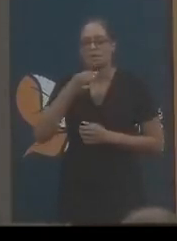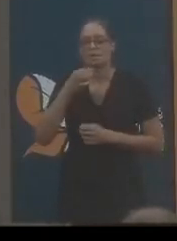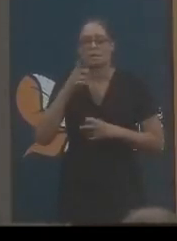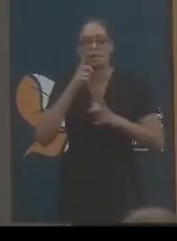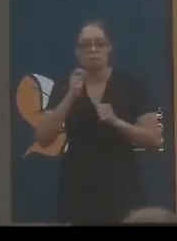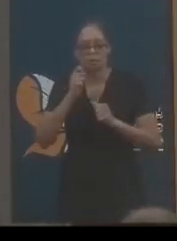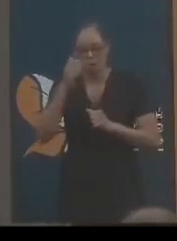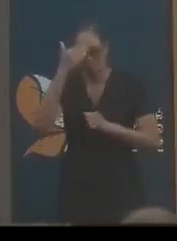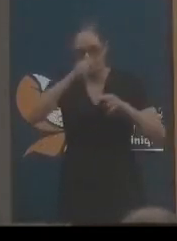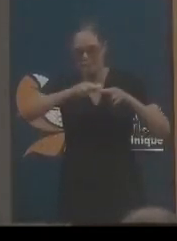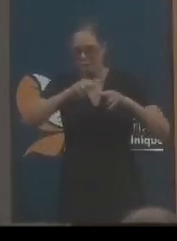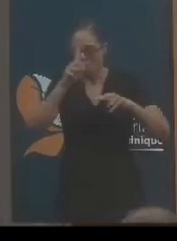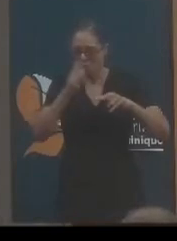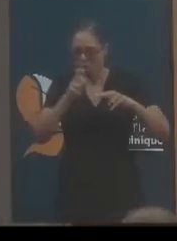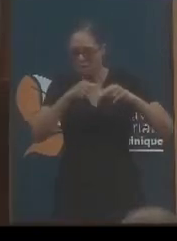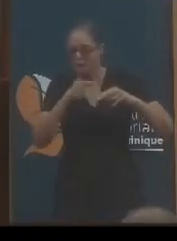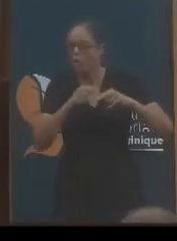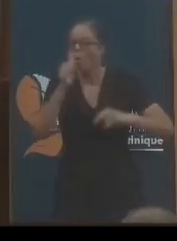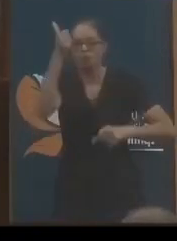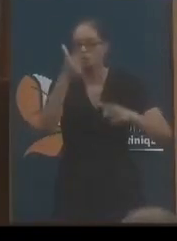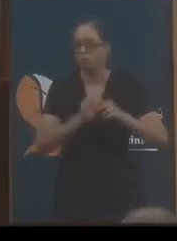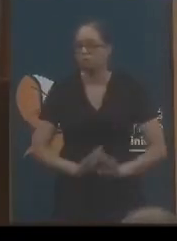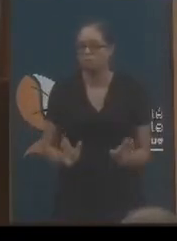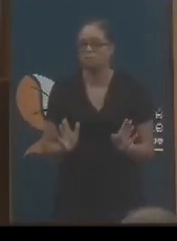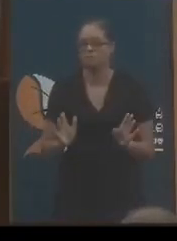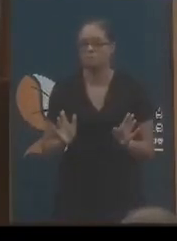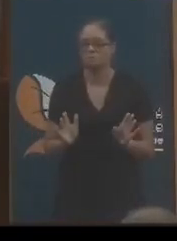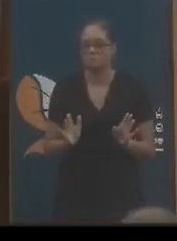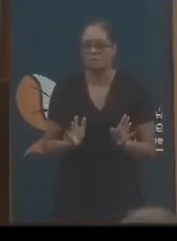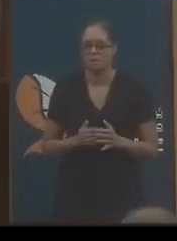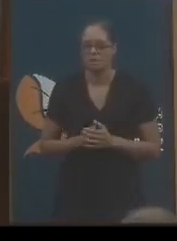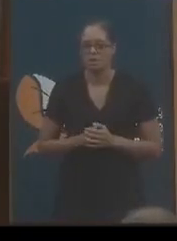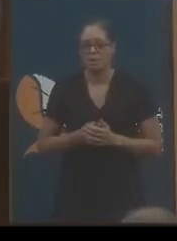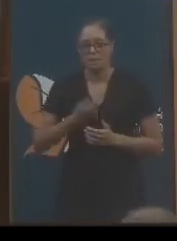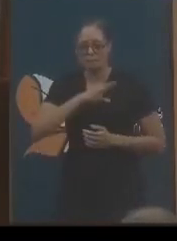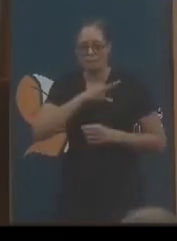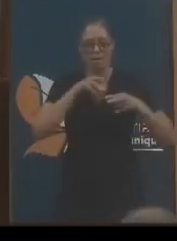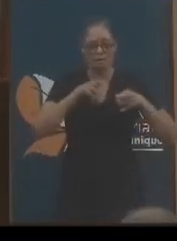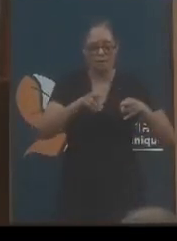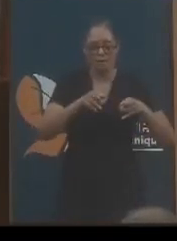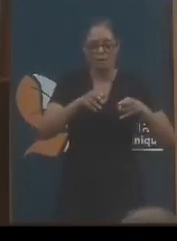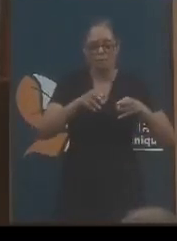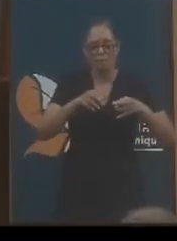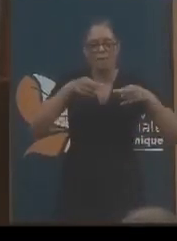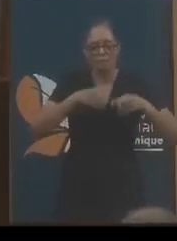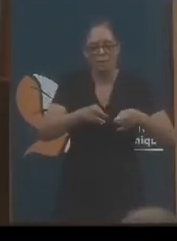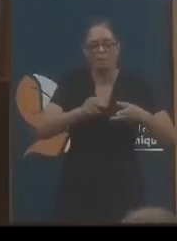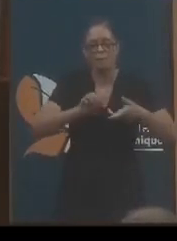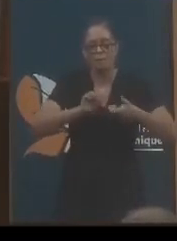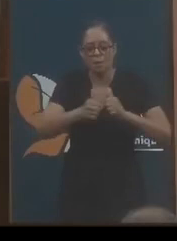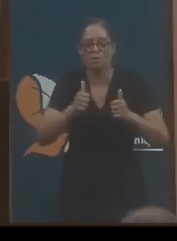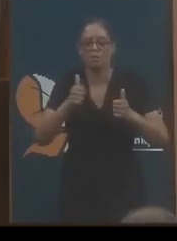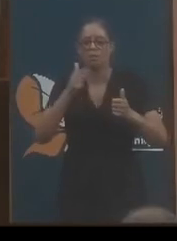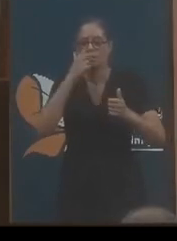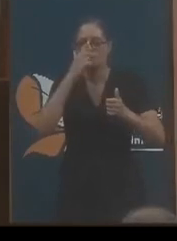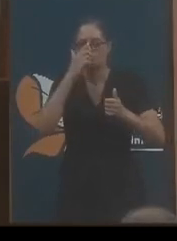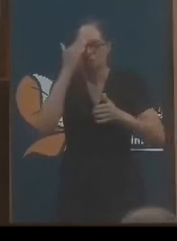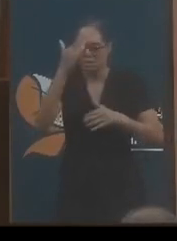les travaux, il faut faire les travaux one shot, c'est-à-dire en coup. Parce que Rivière Pilote sera isolée si on ne réussit pas ces